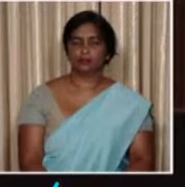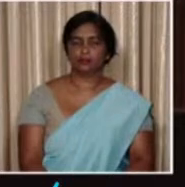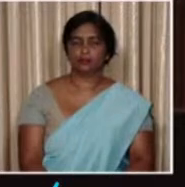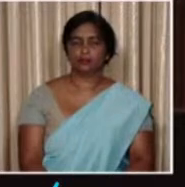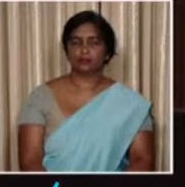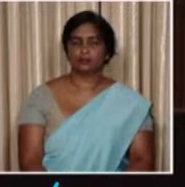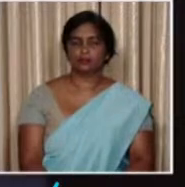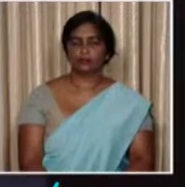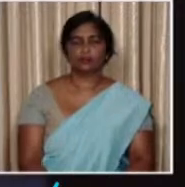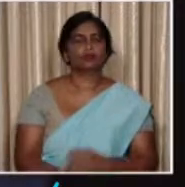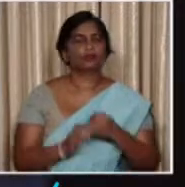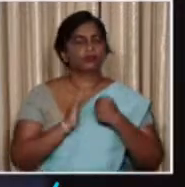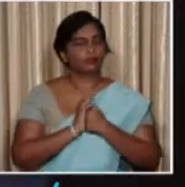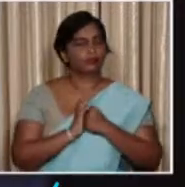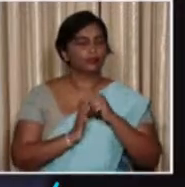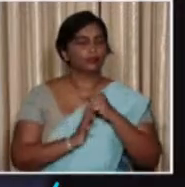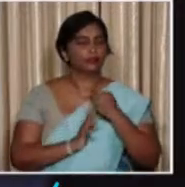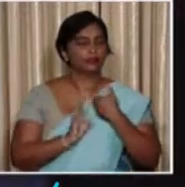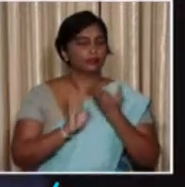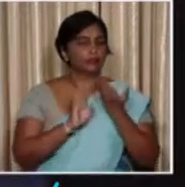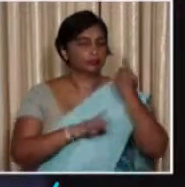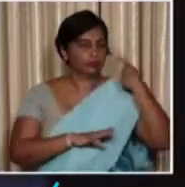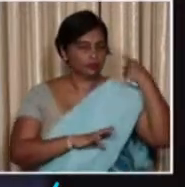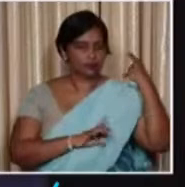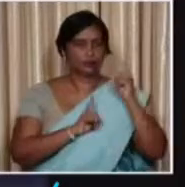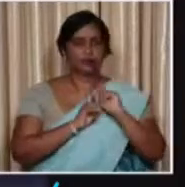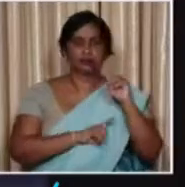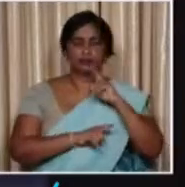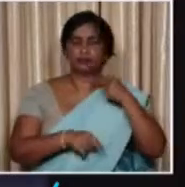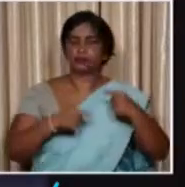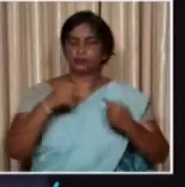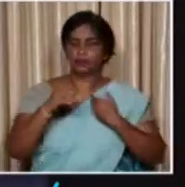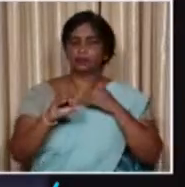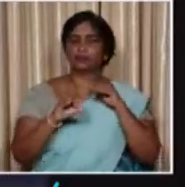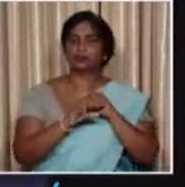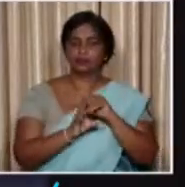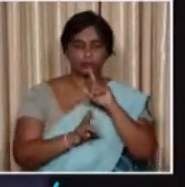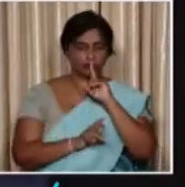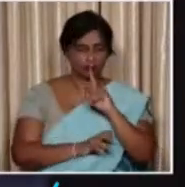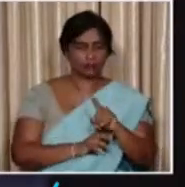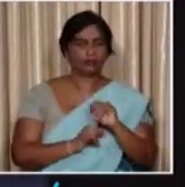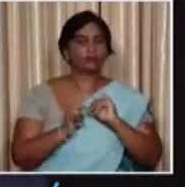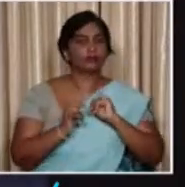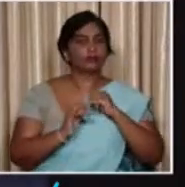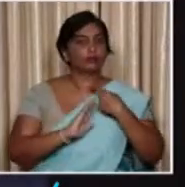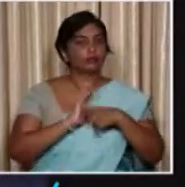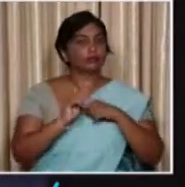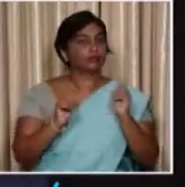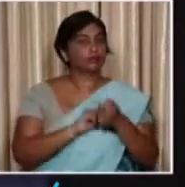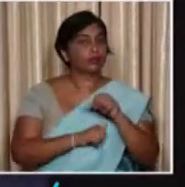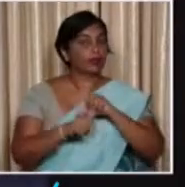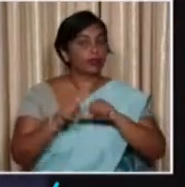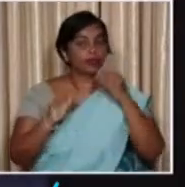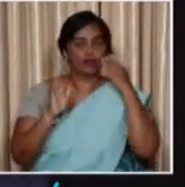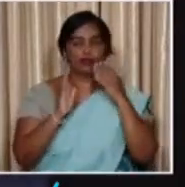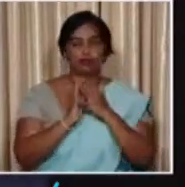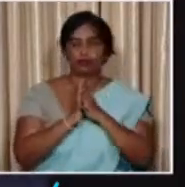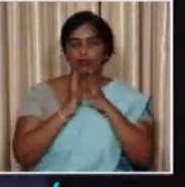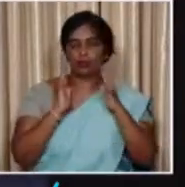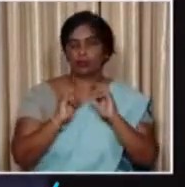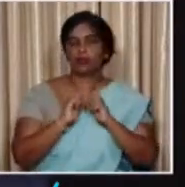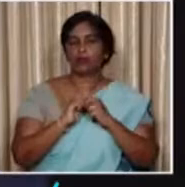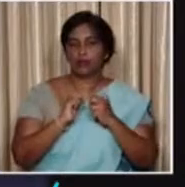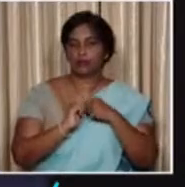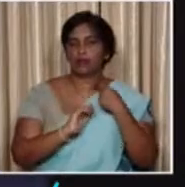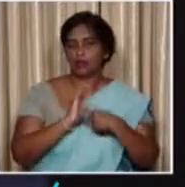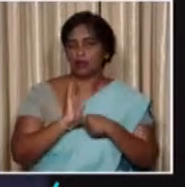ගරු කතානායකතුමනි මම පෙර දිනකදී පාර්ලිමේන්තු විවාදෙට එක්වමින් කිව්වා ශ්‍රී ලංකා ක්‍රිකට් ආයතනය පිළිබඳ විශාල ගැටලුවක් මේ රටේ